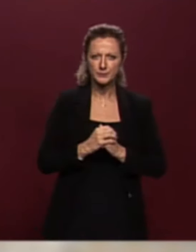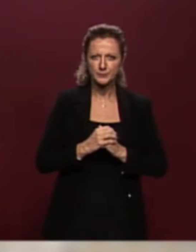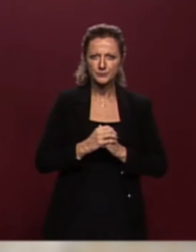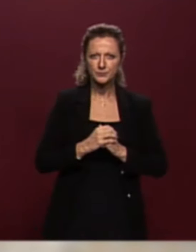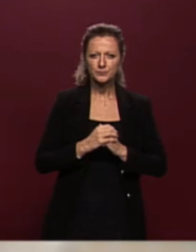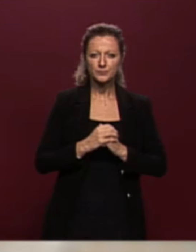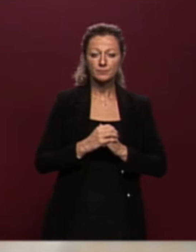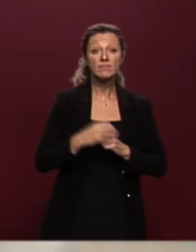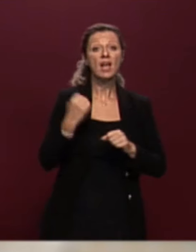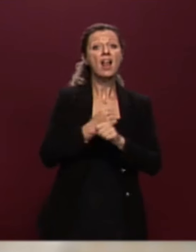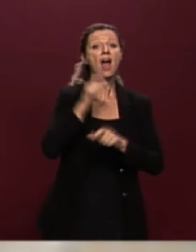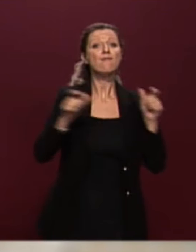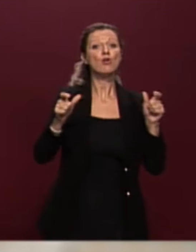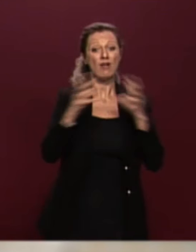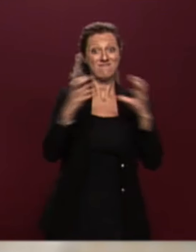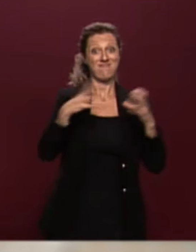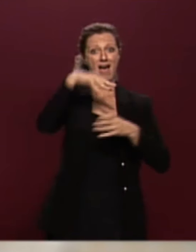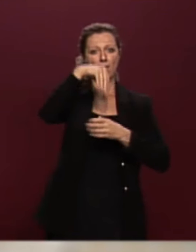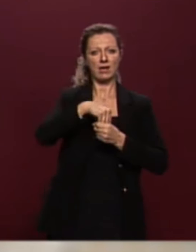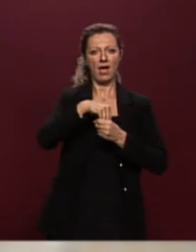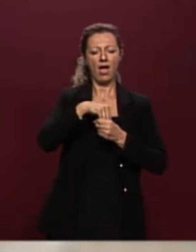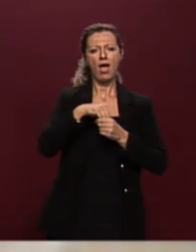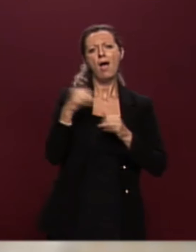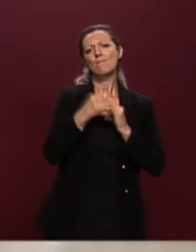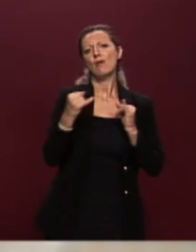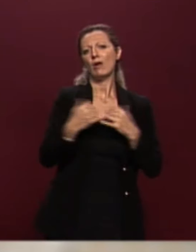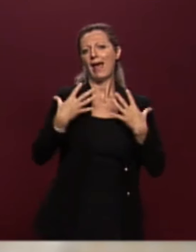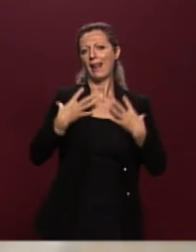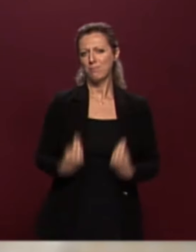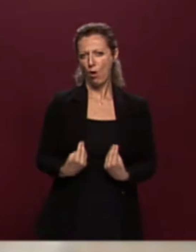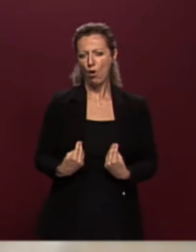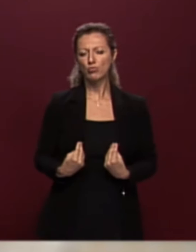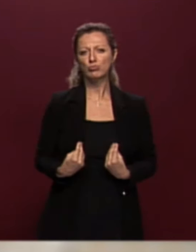I lavoratori dentro la fabbrica, nella mezz'ora di riposo,